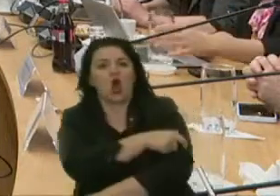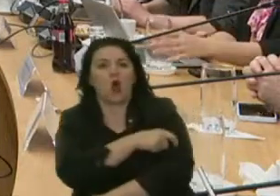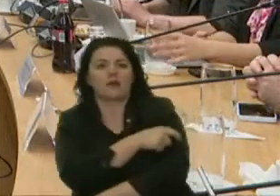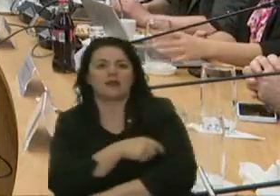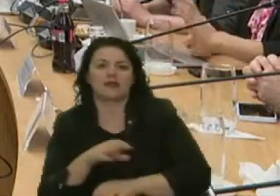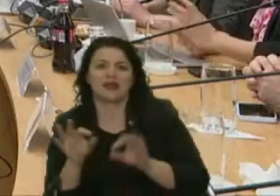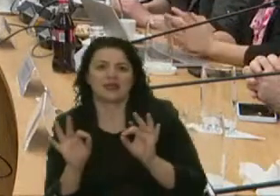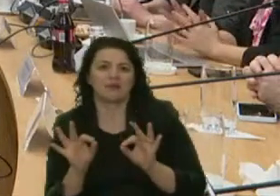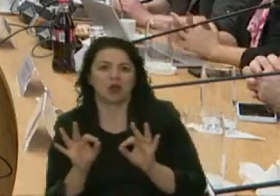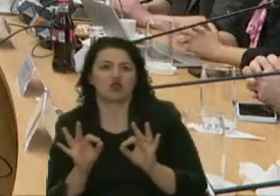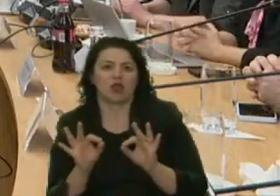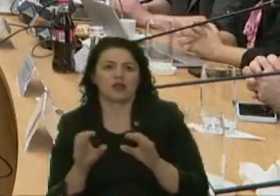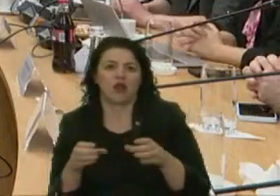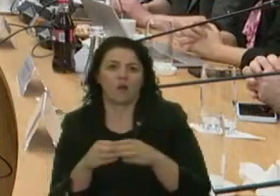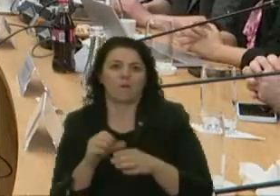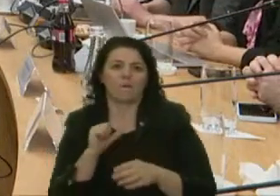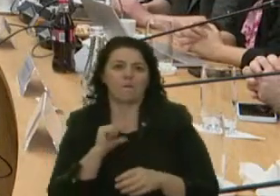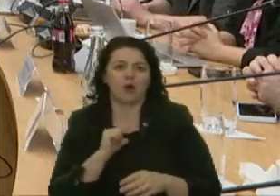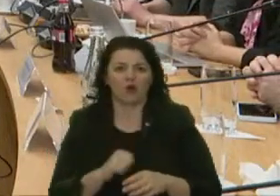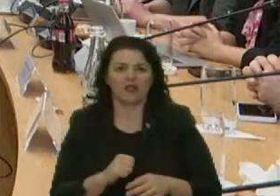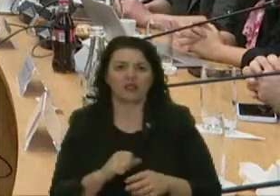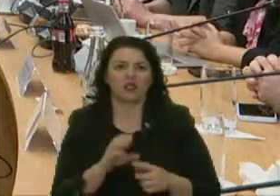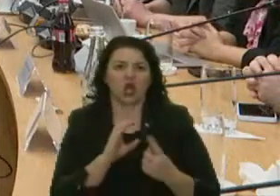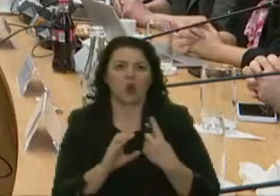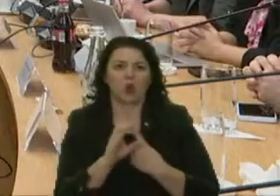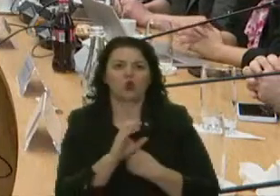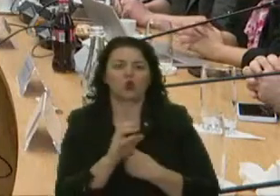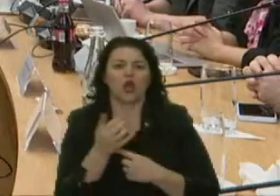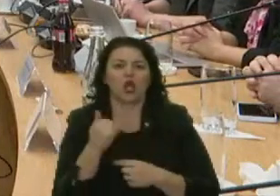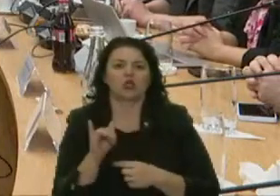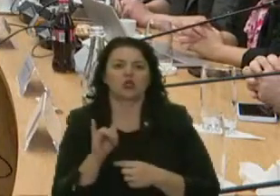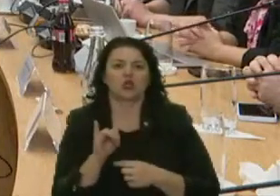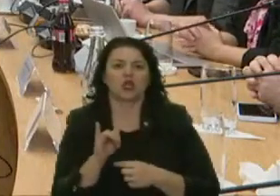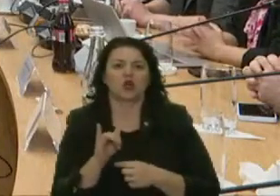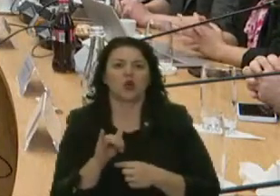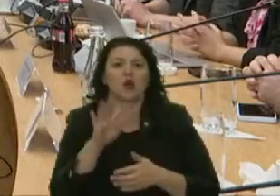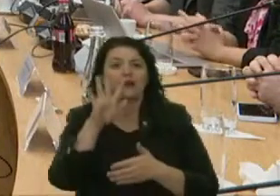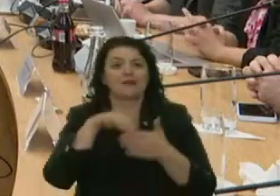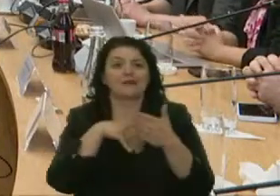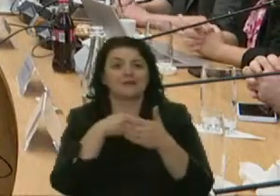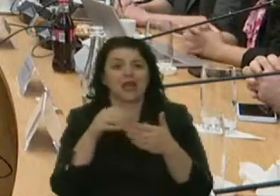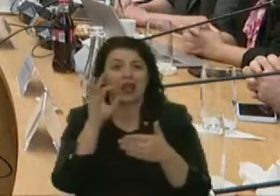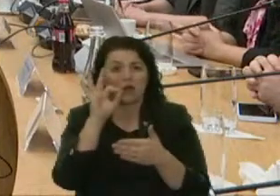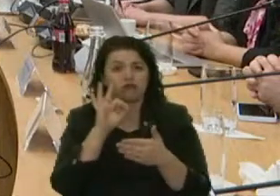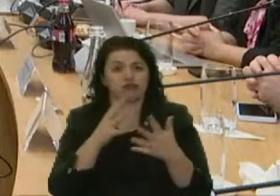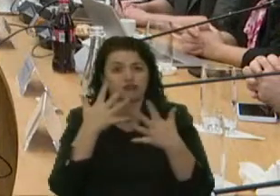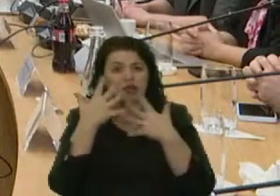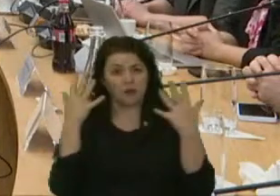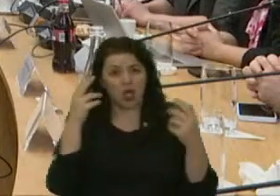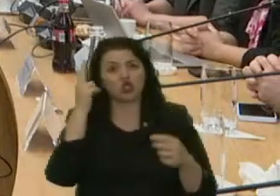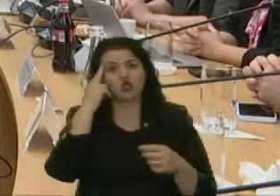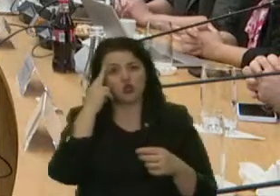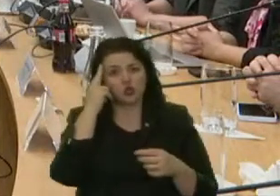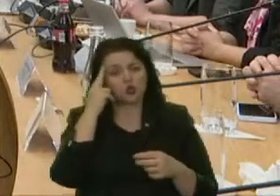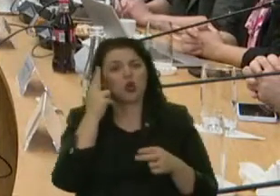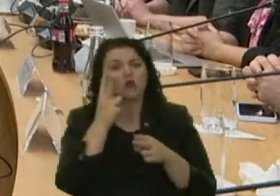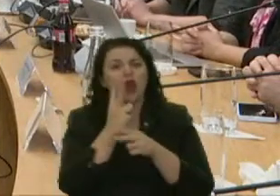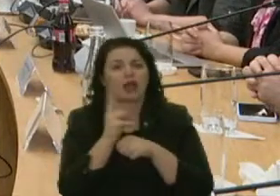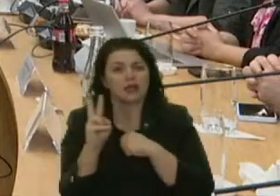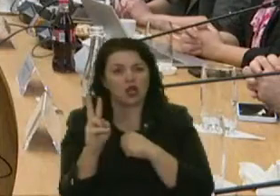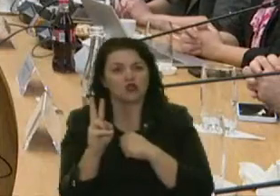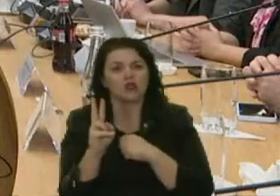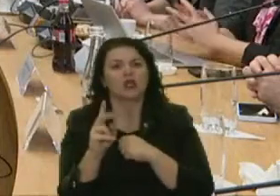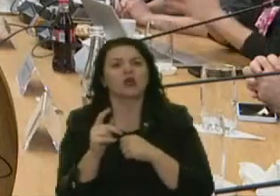specialitate formate din profesioniști din cultură și cu grile transparente dacă ai greșit Știi unde ai greșit Știi cum să îți